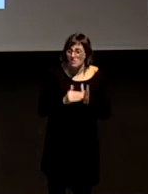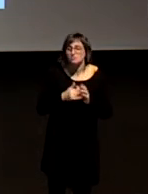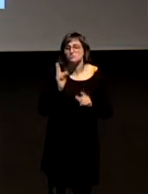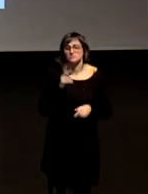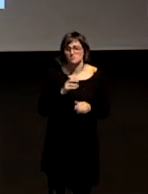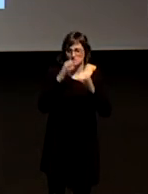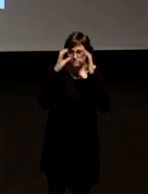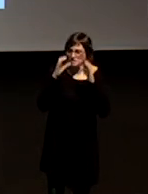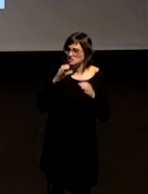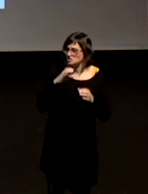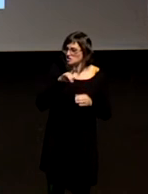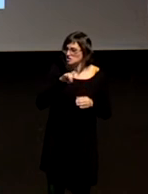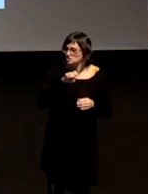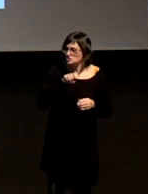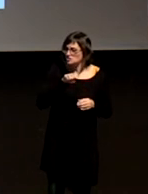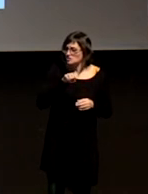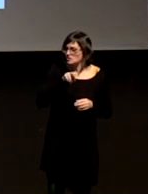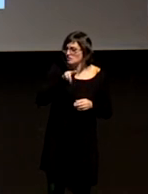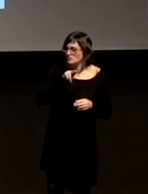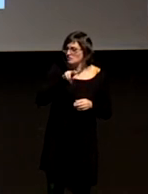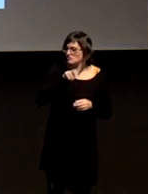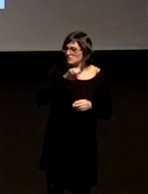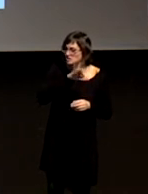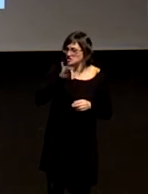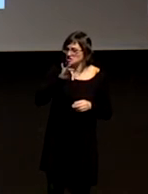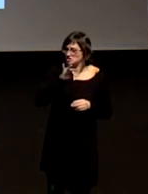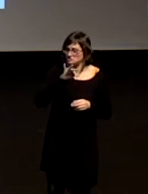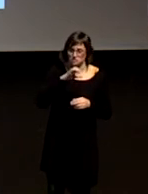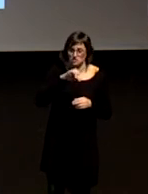qui annule un poteau téléphonique